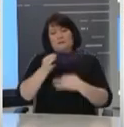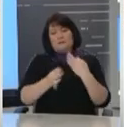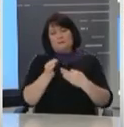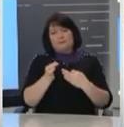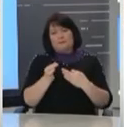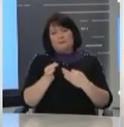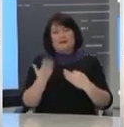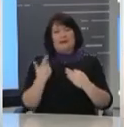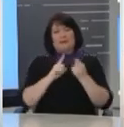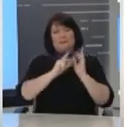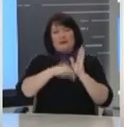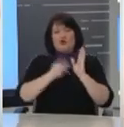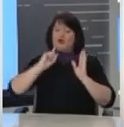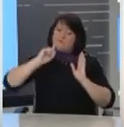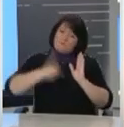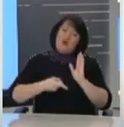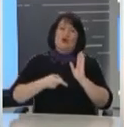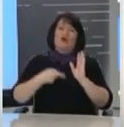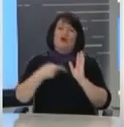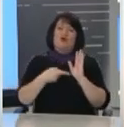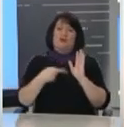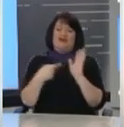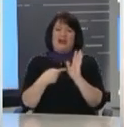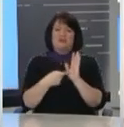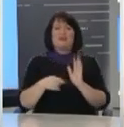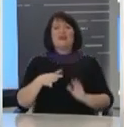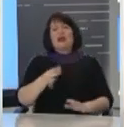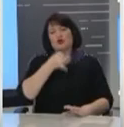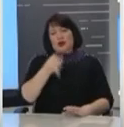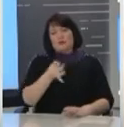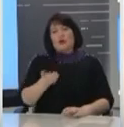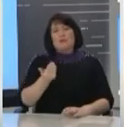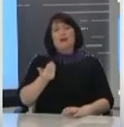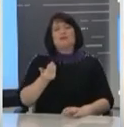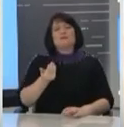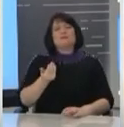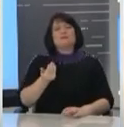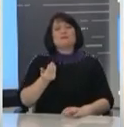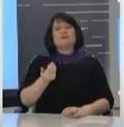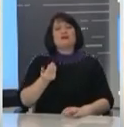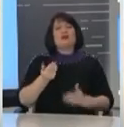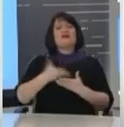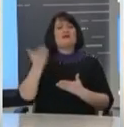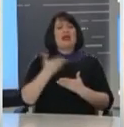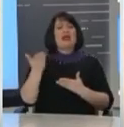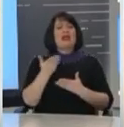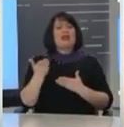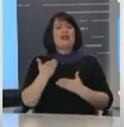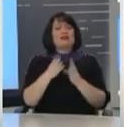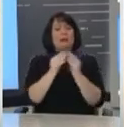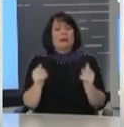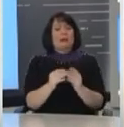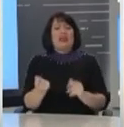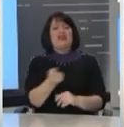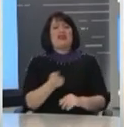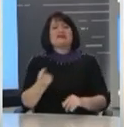το μνημόνιο επιβαλλομένου, θα ήθελα να αναφέρω μια είδηση που πέρασε στα ψηλά των εφημερίδων, εξαφανίστηκε από τους